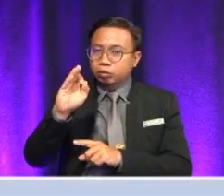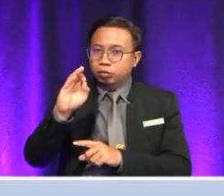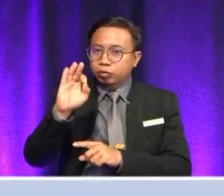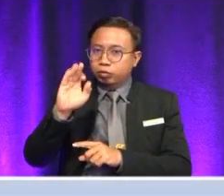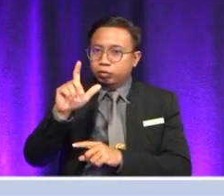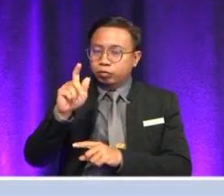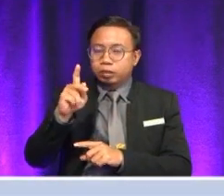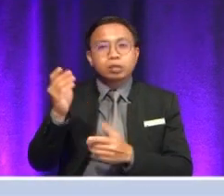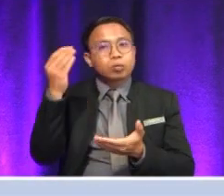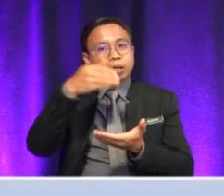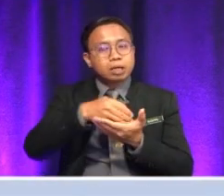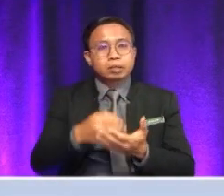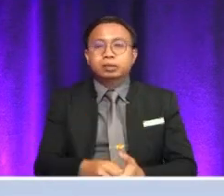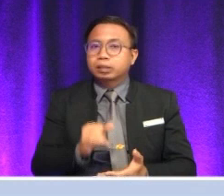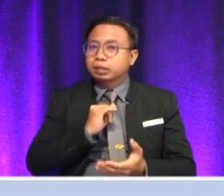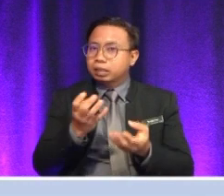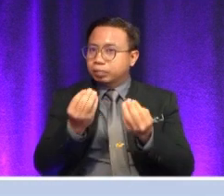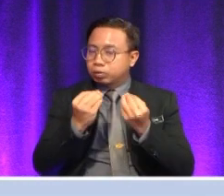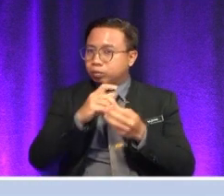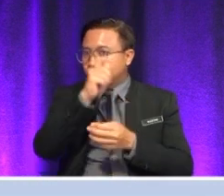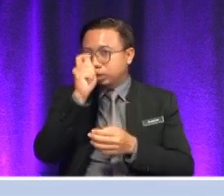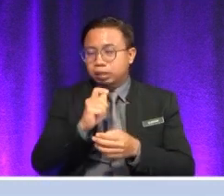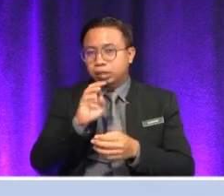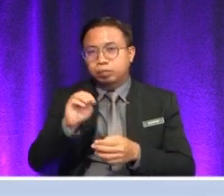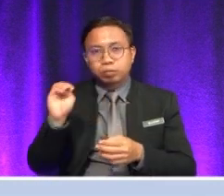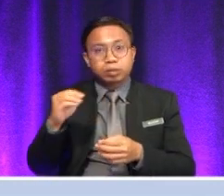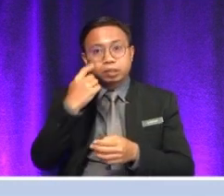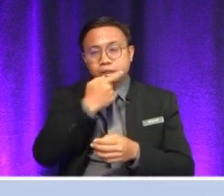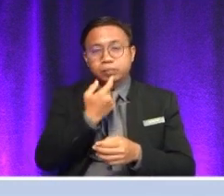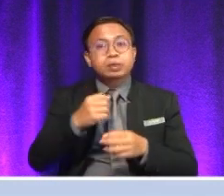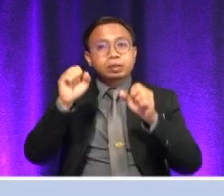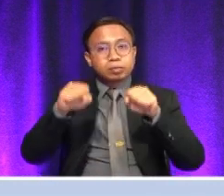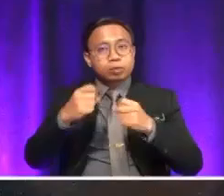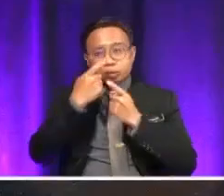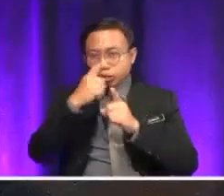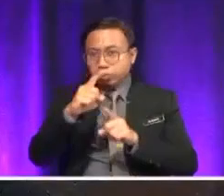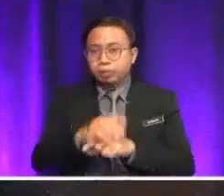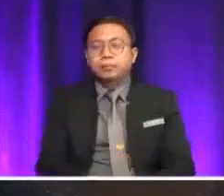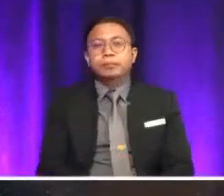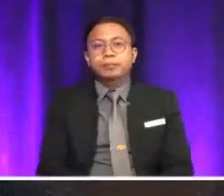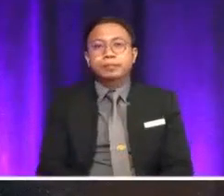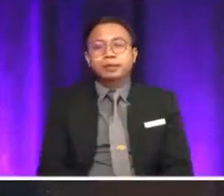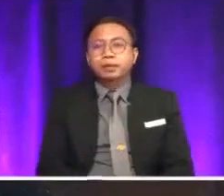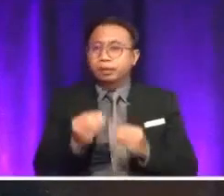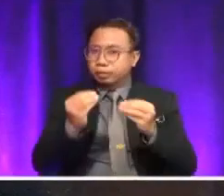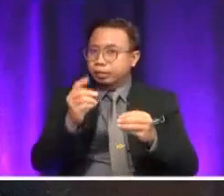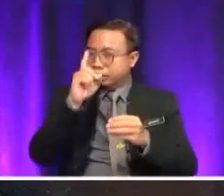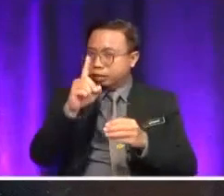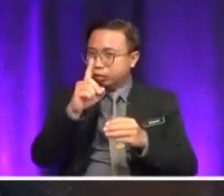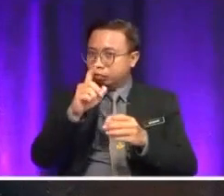berulang? Okey, saya nak tanya murid-murid saya, siapa yang boleh jawab? Okey. Saya akan bagi satu situasi.